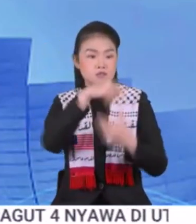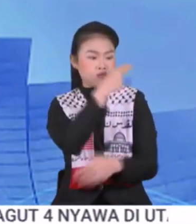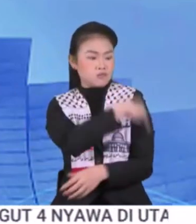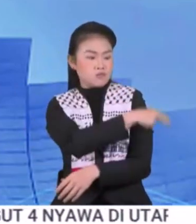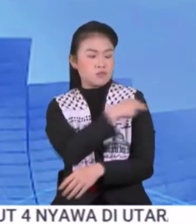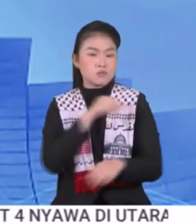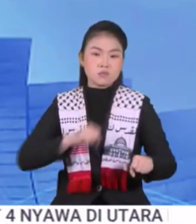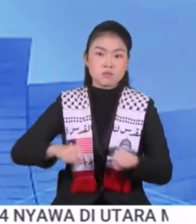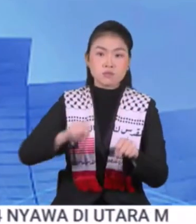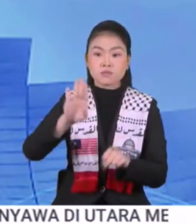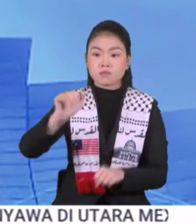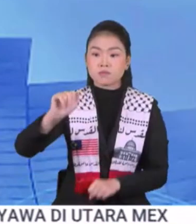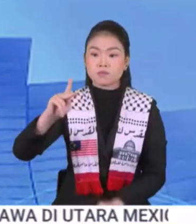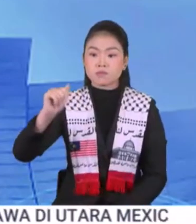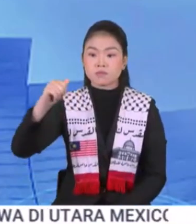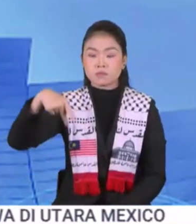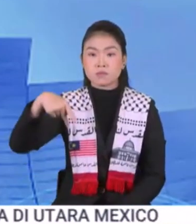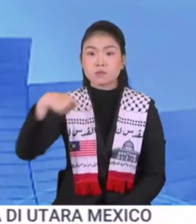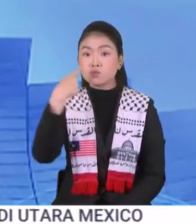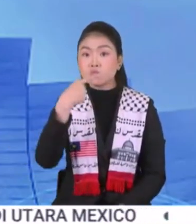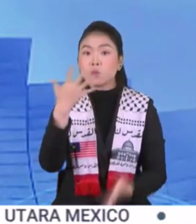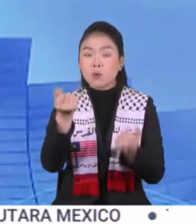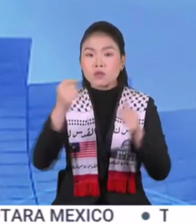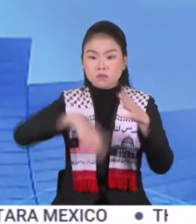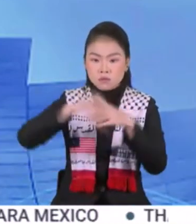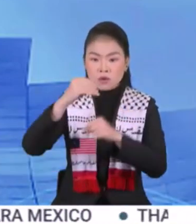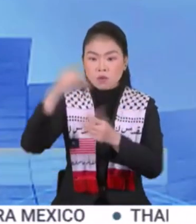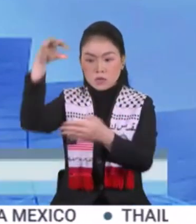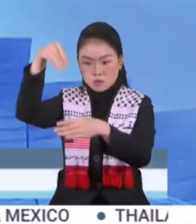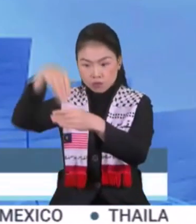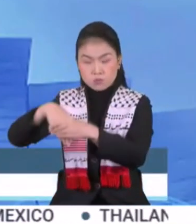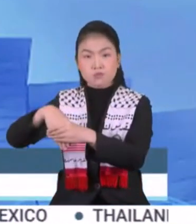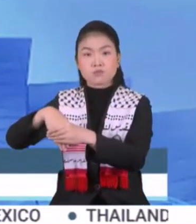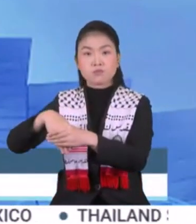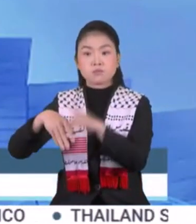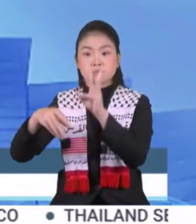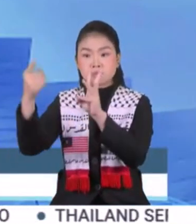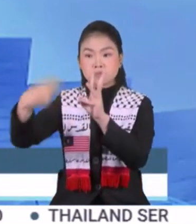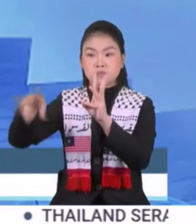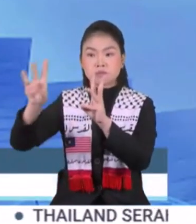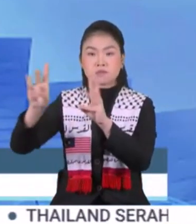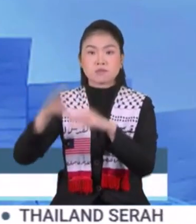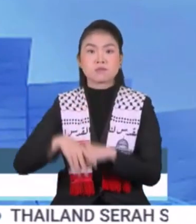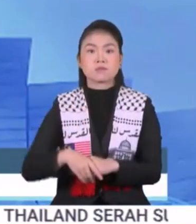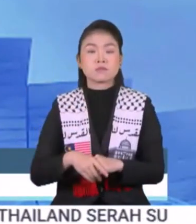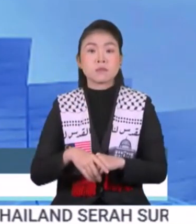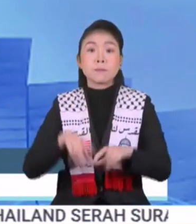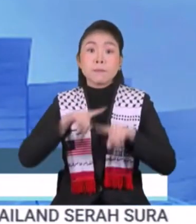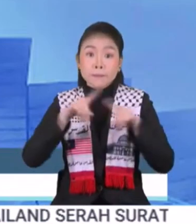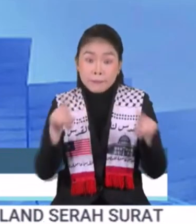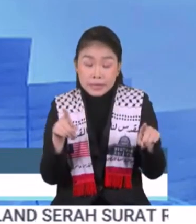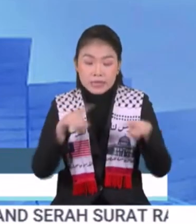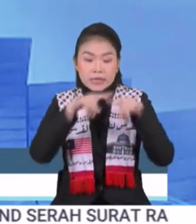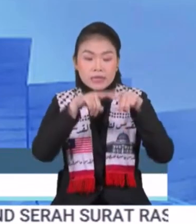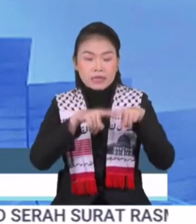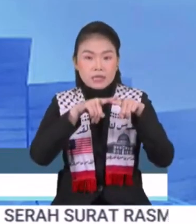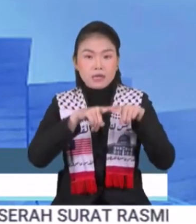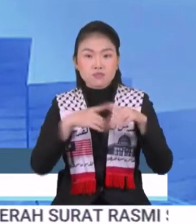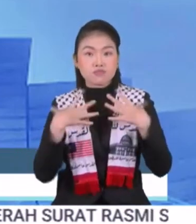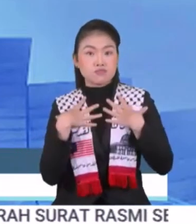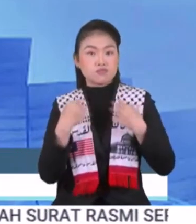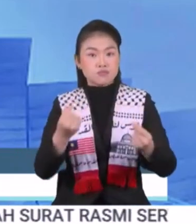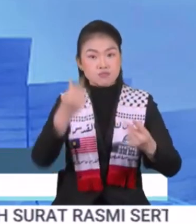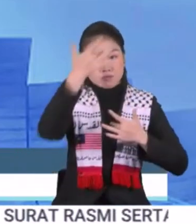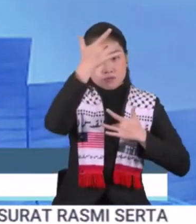Ward Hospital Sungai Bakap untuk keluar mengundi pada 6 Julai depan. Bagaimanapun, ia tertakluk keadaan kesihatan